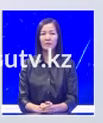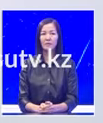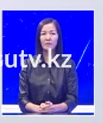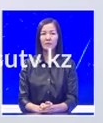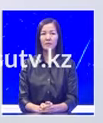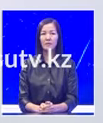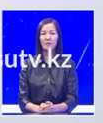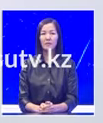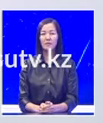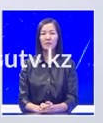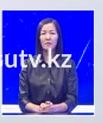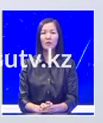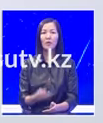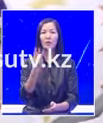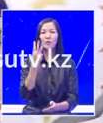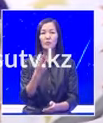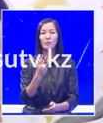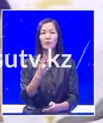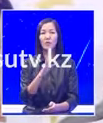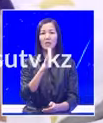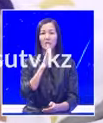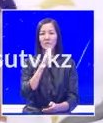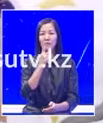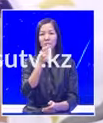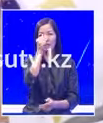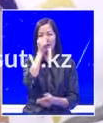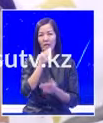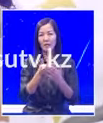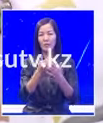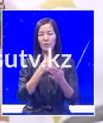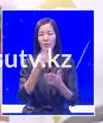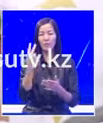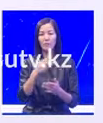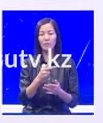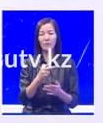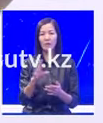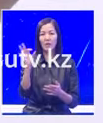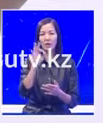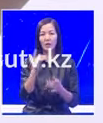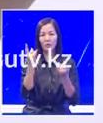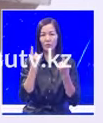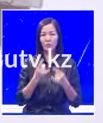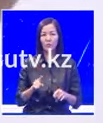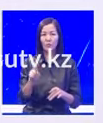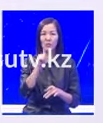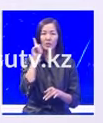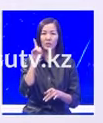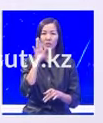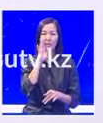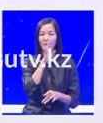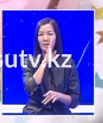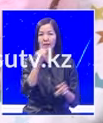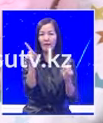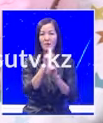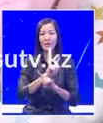Гүлсаян, Нұрсаян, Нұрсила Бекетовтар отбасын айбырын қуантқан сәбилер 25 қазан күні өмірге келіп, жас атанаға ерекше